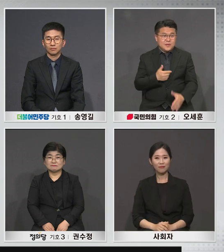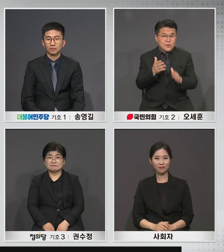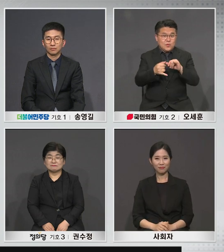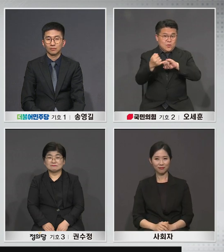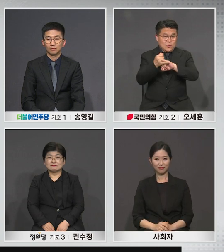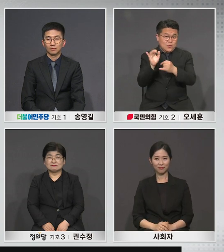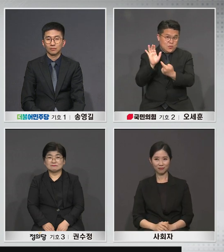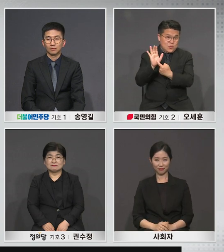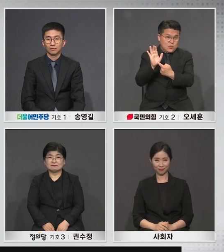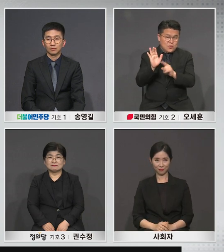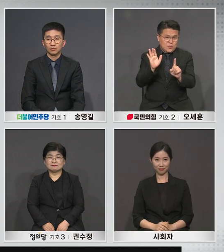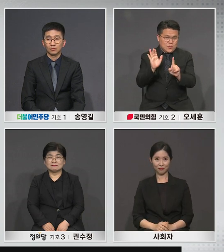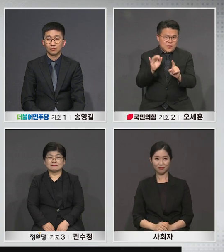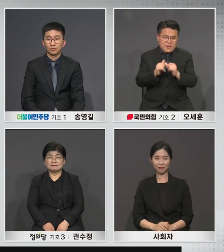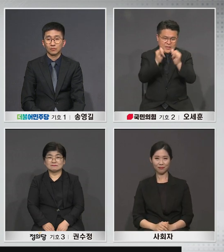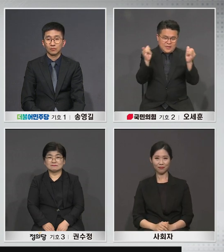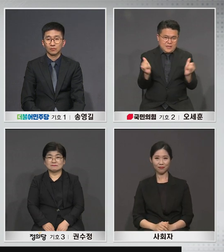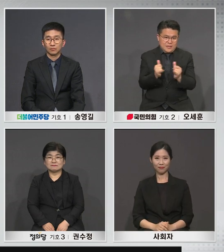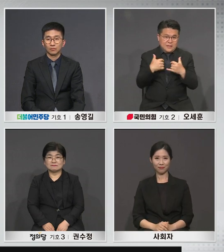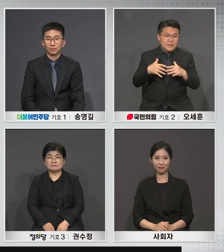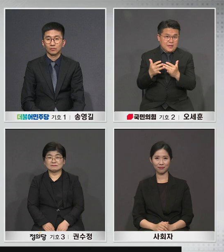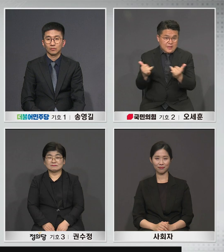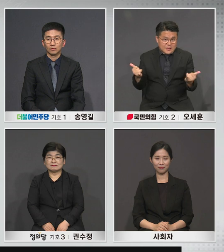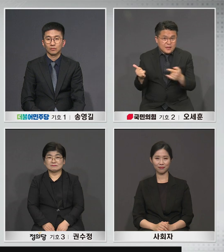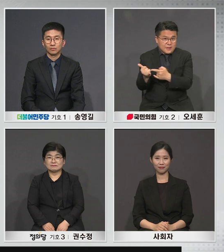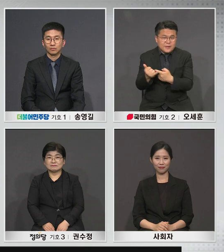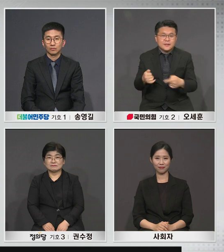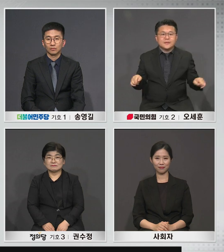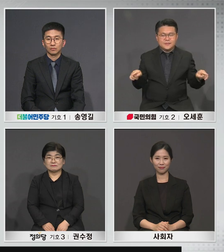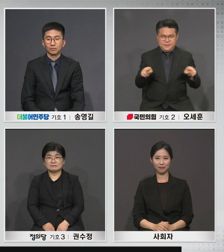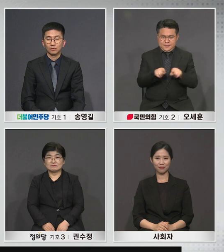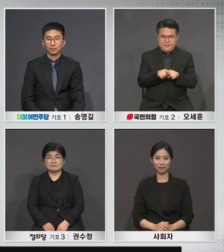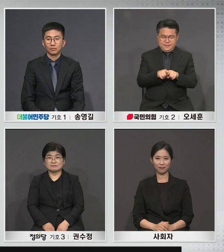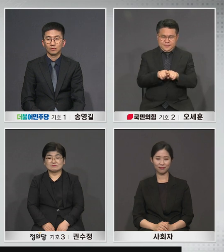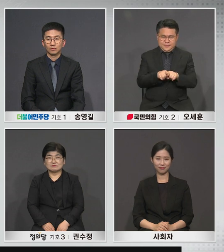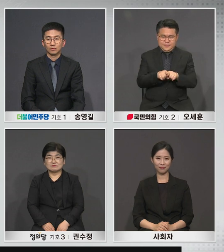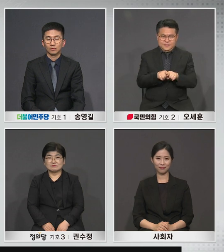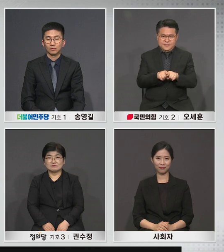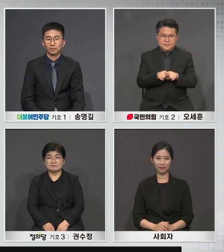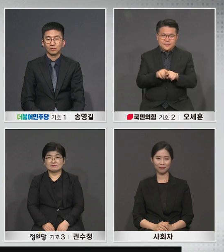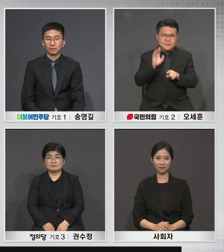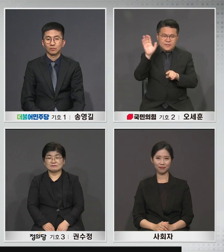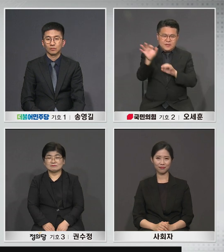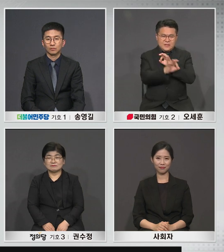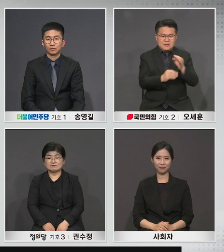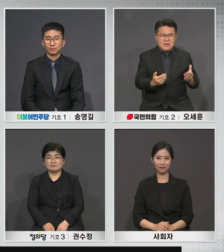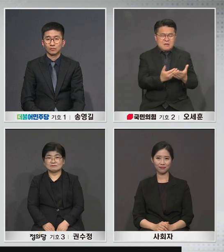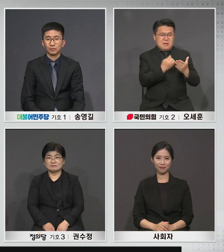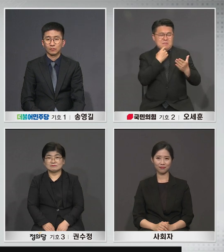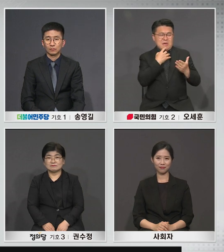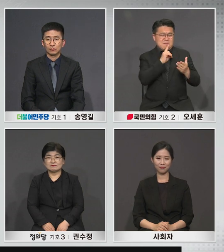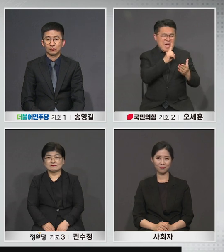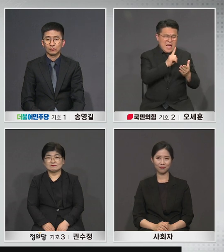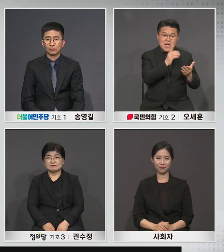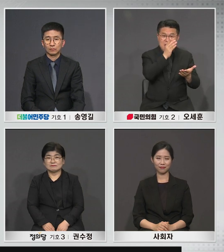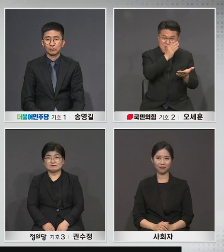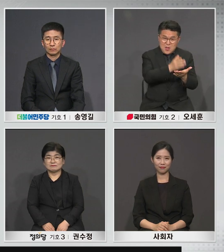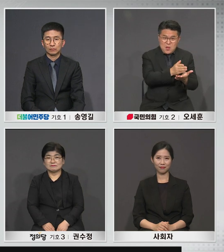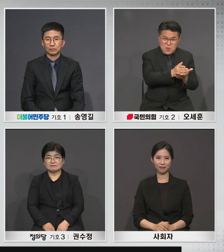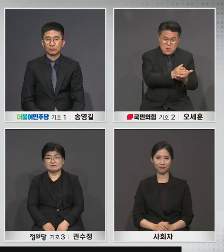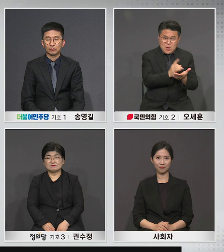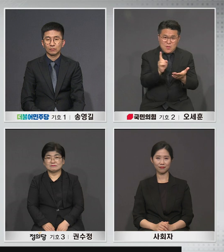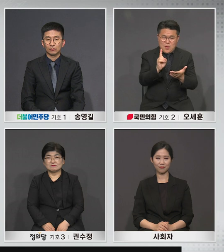것처럼 사회적 약자들과 함께 이제 더 이상 경제성장만 논하는 그런 도시가 아니라